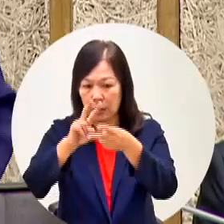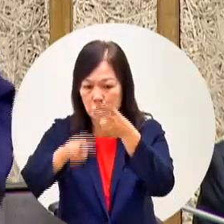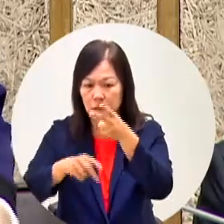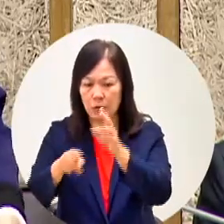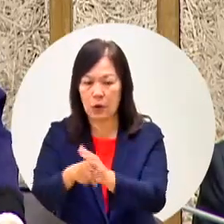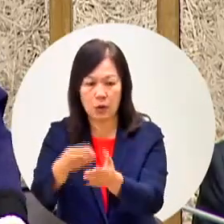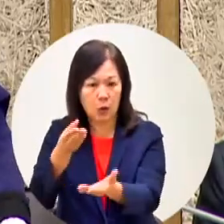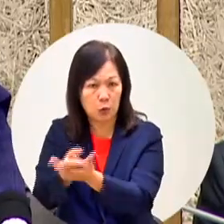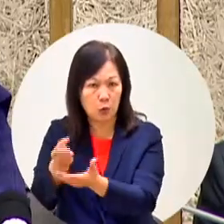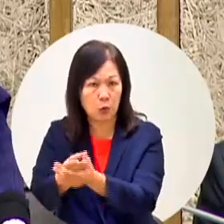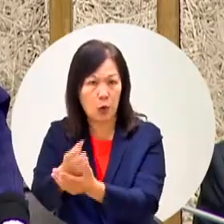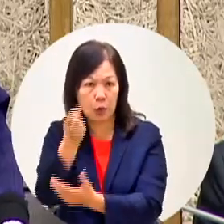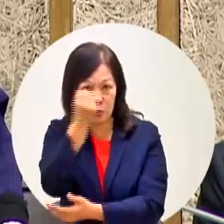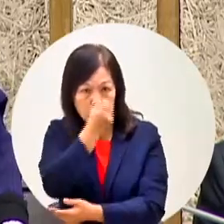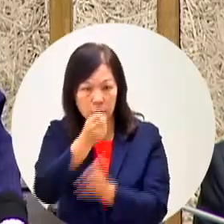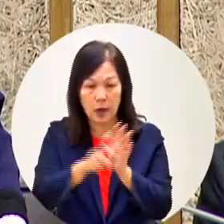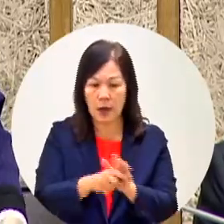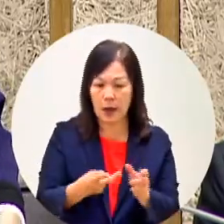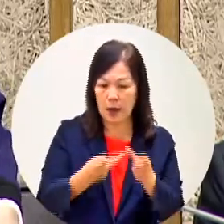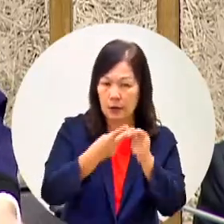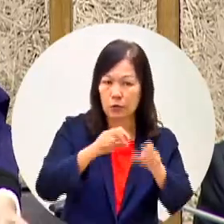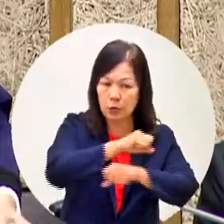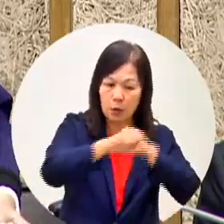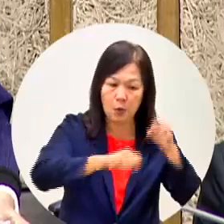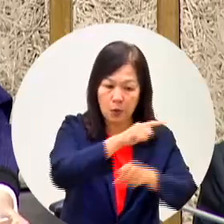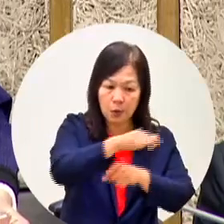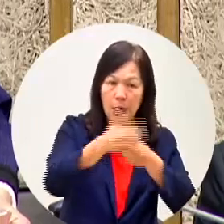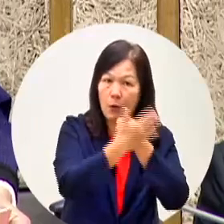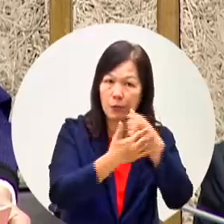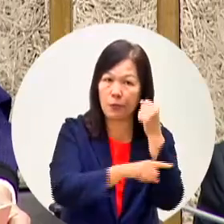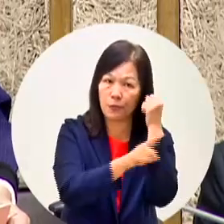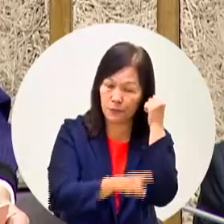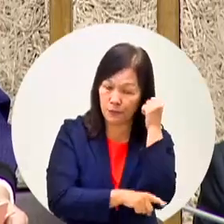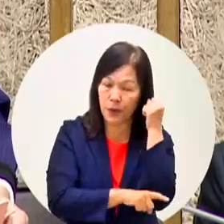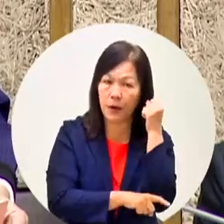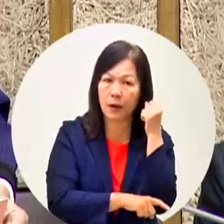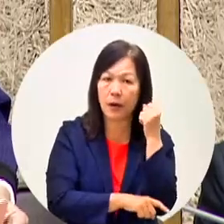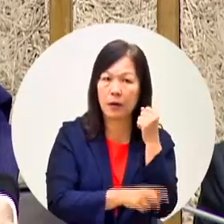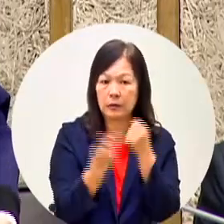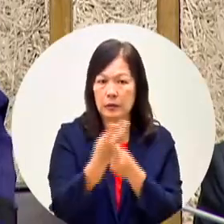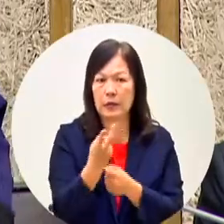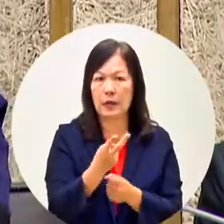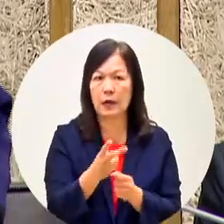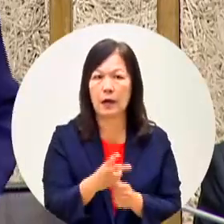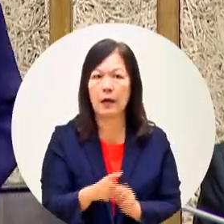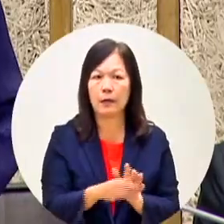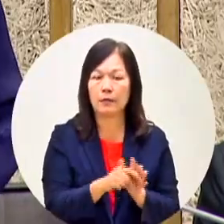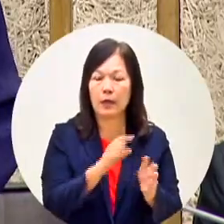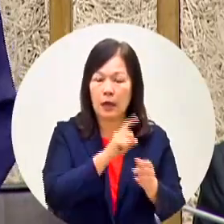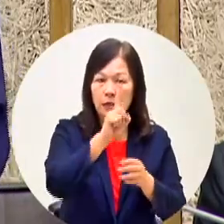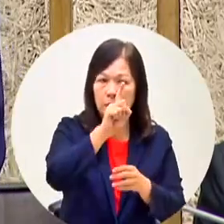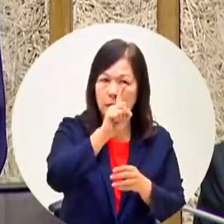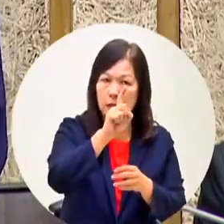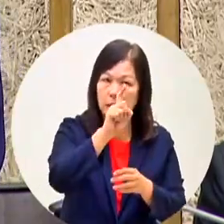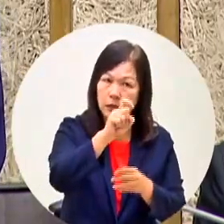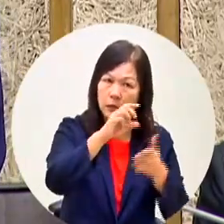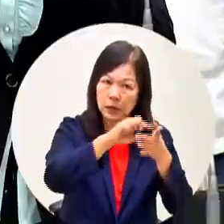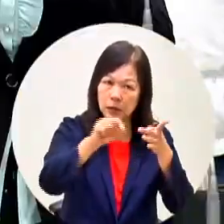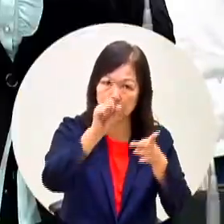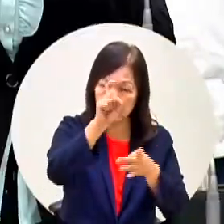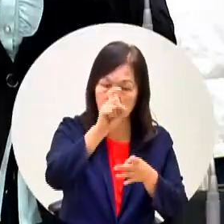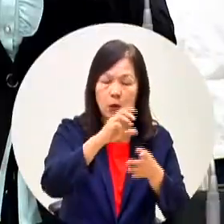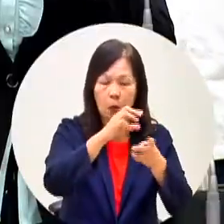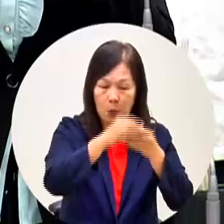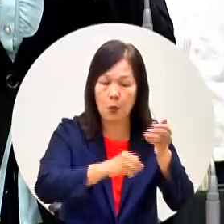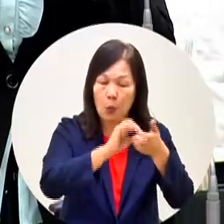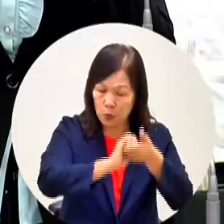保法，在动保法的这个第十条的一个规定。 所以以目前的状况是还不能